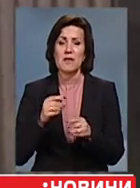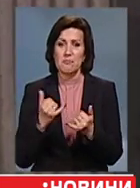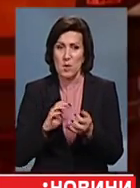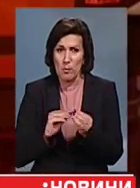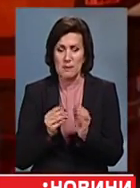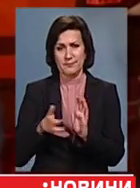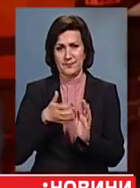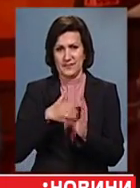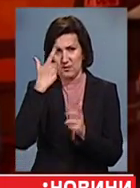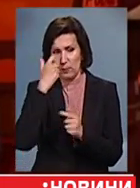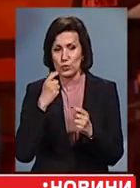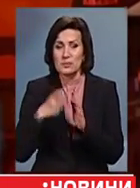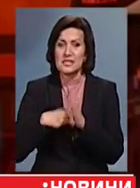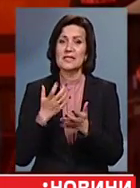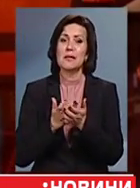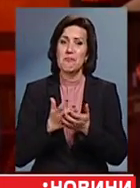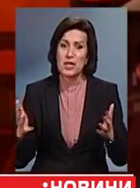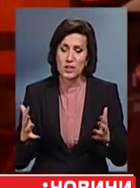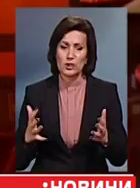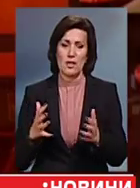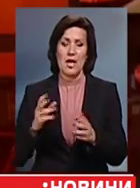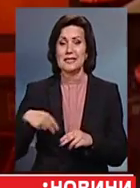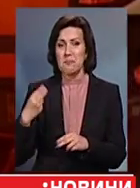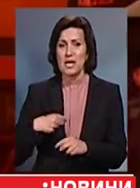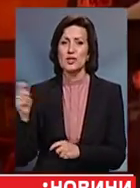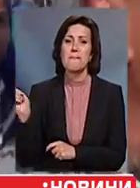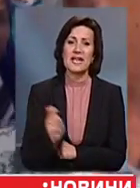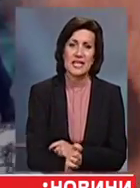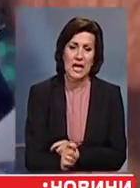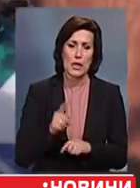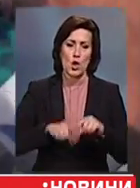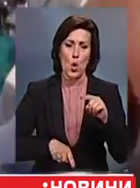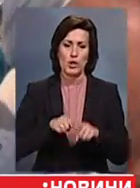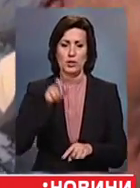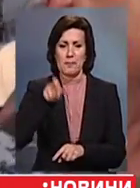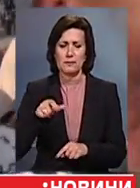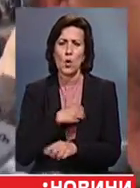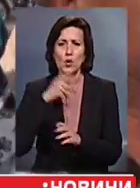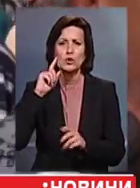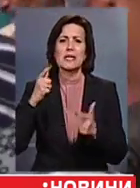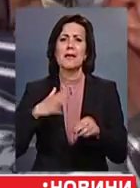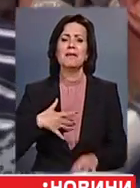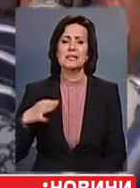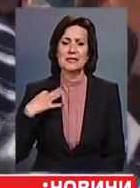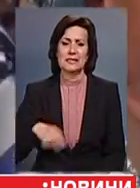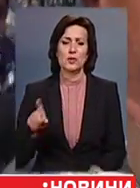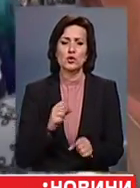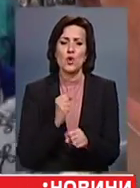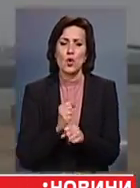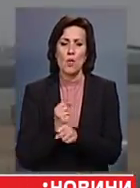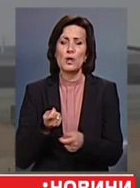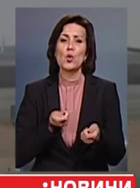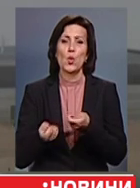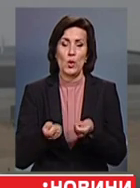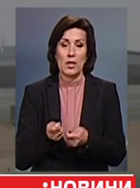інформації. Щоб дізнатися хоч трохи більше, з Парижа в Каїр прилетіли родичі пасажирів. Я хочу знати, де мій син, що робить